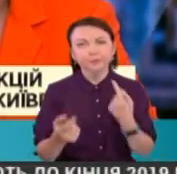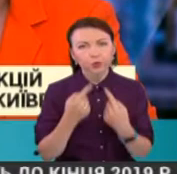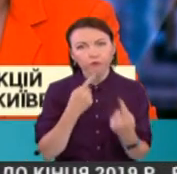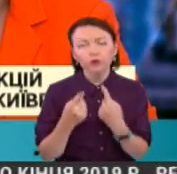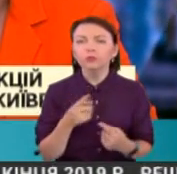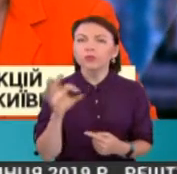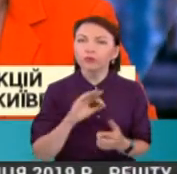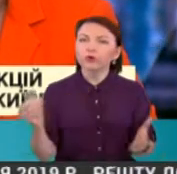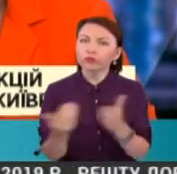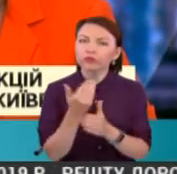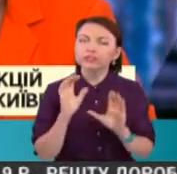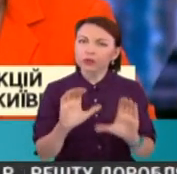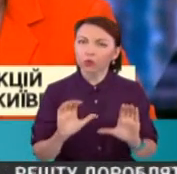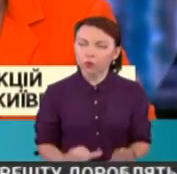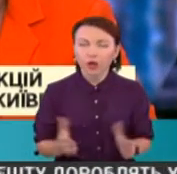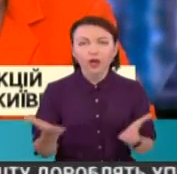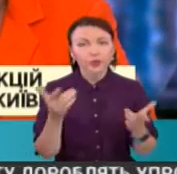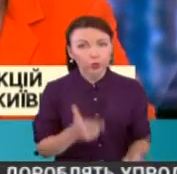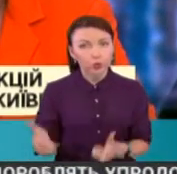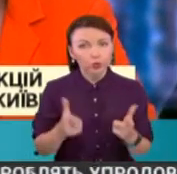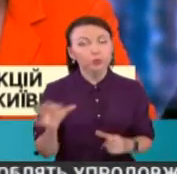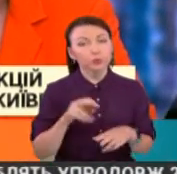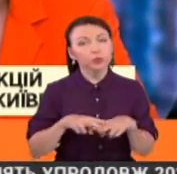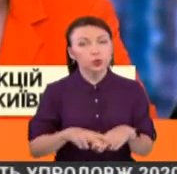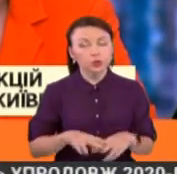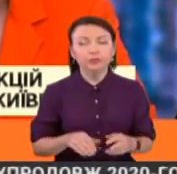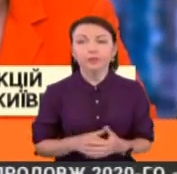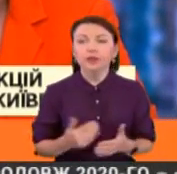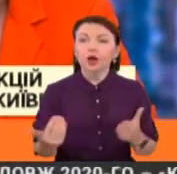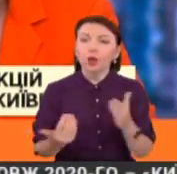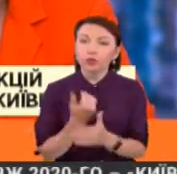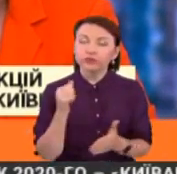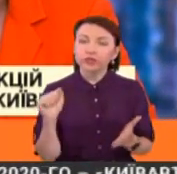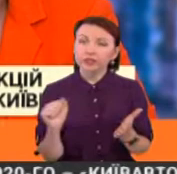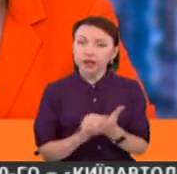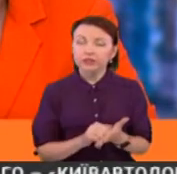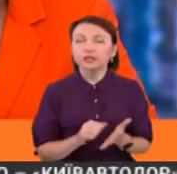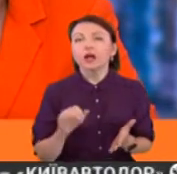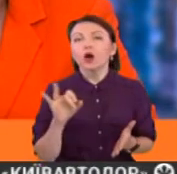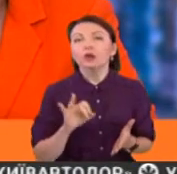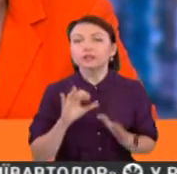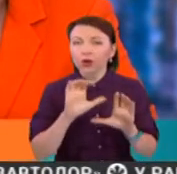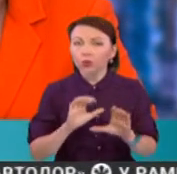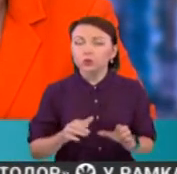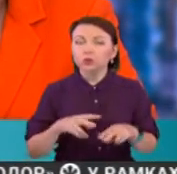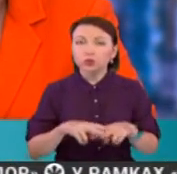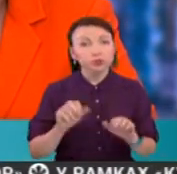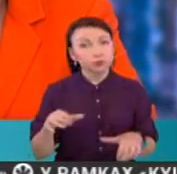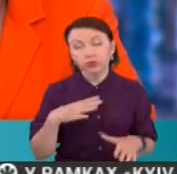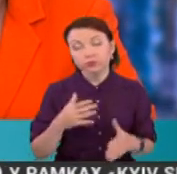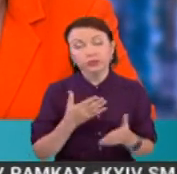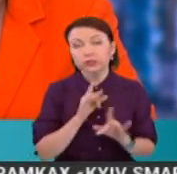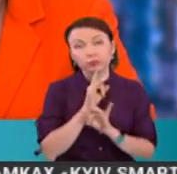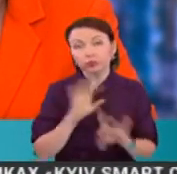про новий закон, що готують про столицю. У новій редакції закону про столицю може не бути посади